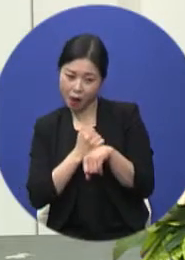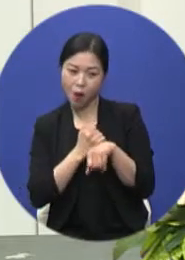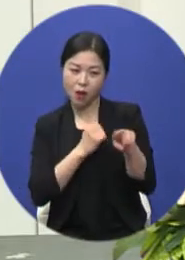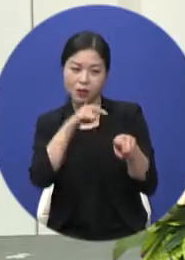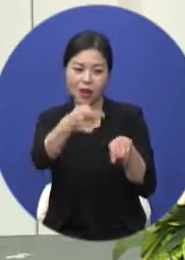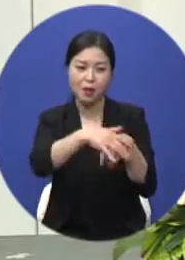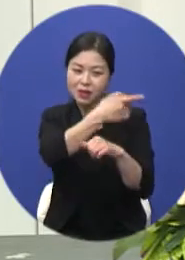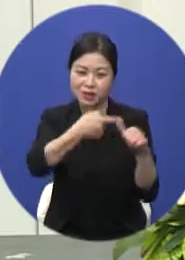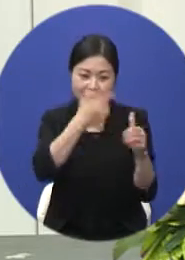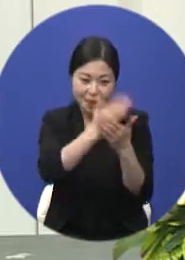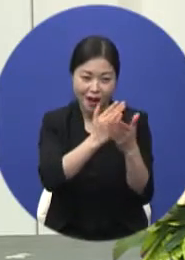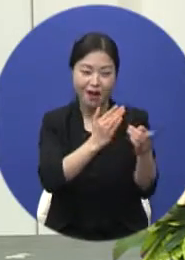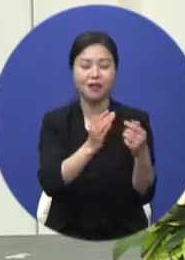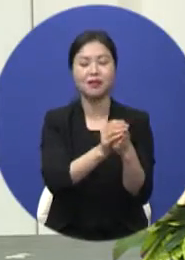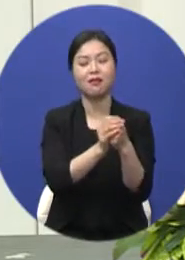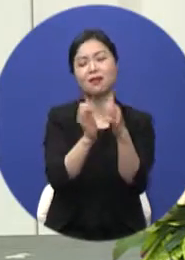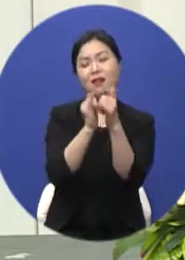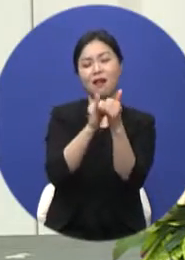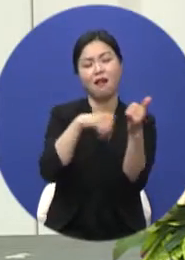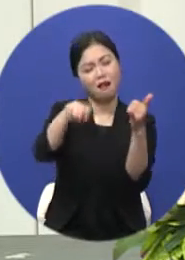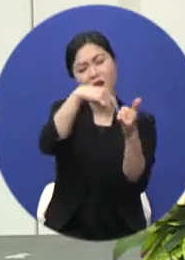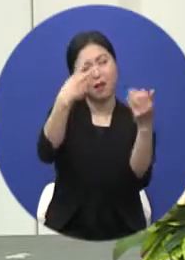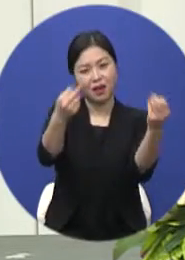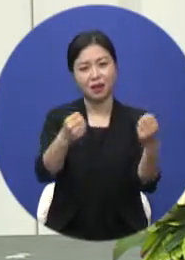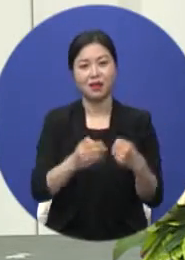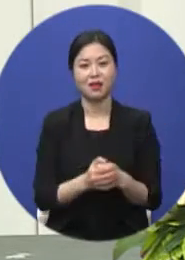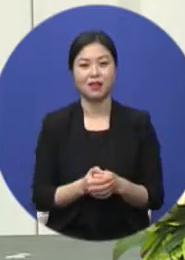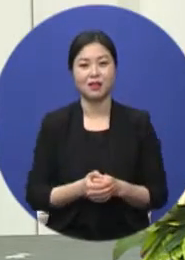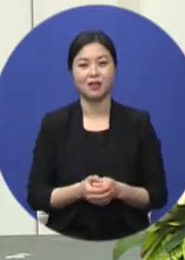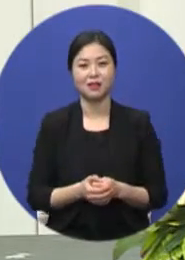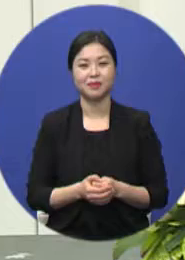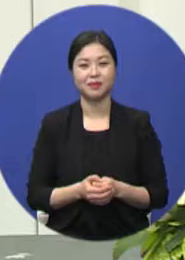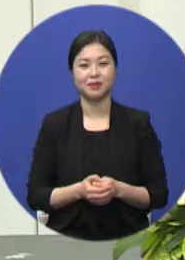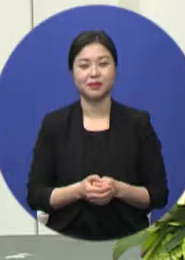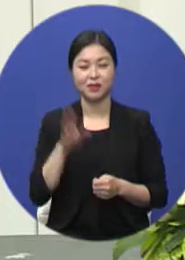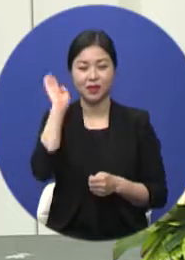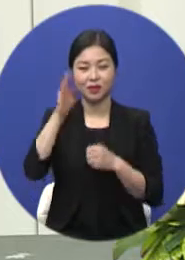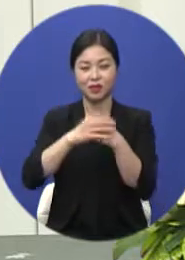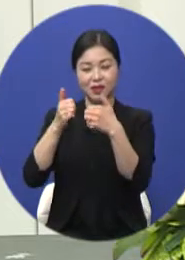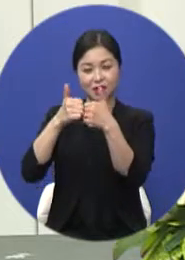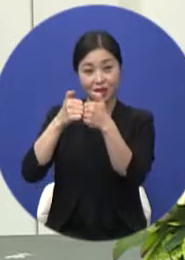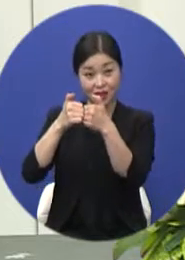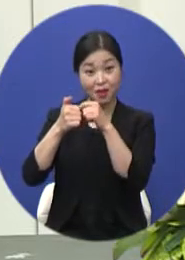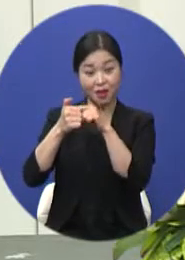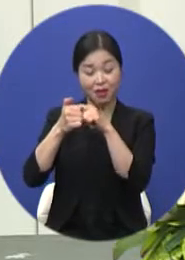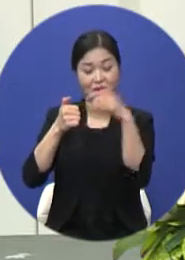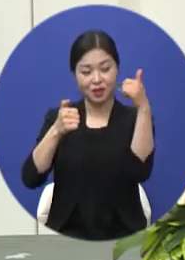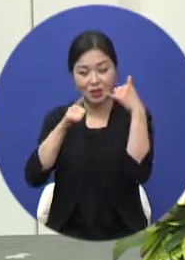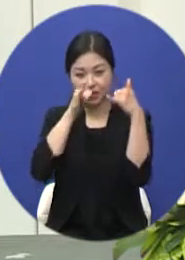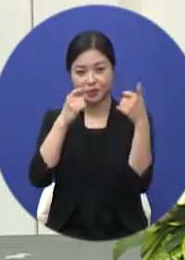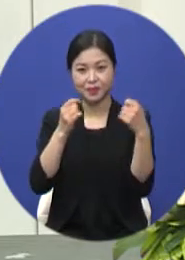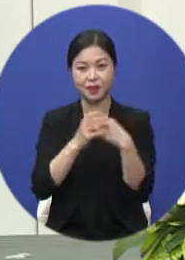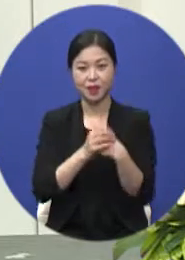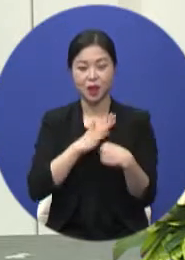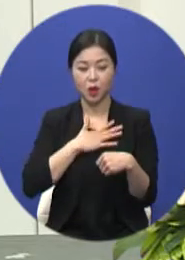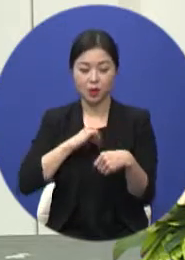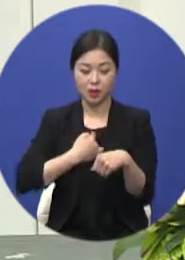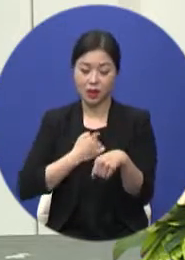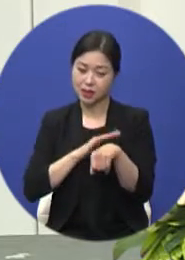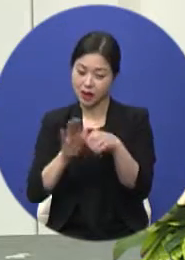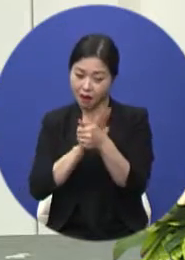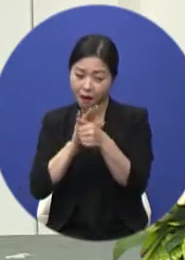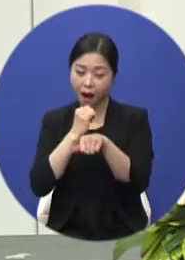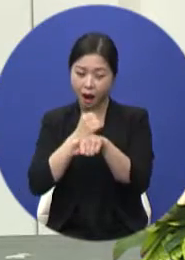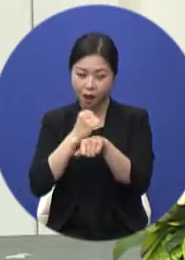마라. 그런 사람이 너무 많아요. 그렇죠. 네. 그 와중에 상담 전화가 또 걸려왔습니다. 네. 혼자 잘해주고 상처받지 마라.